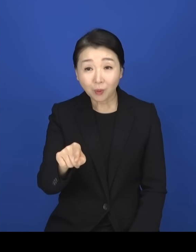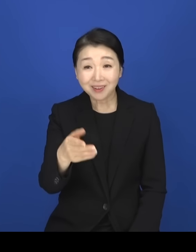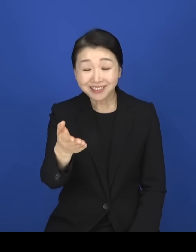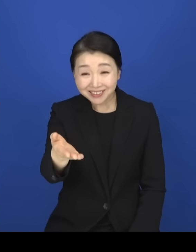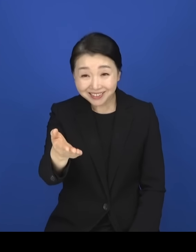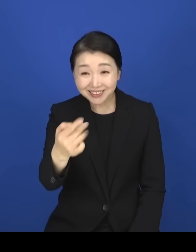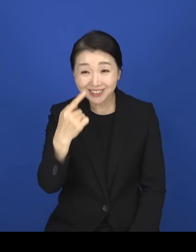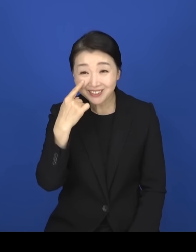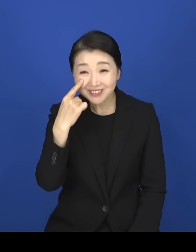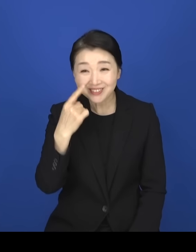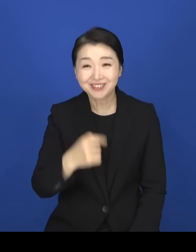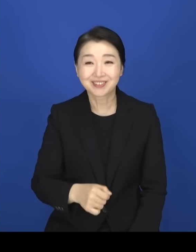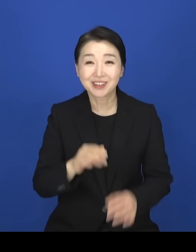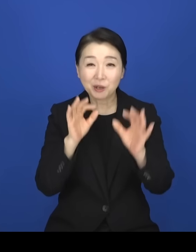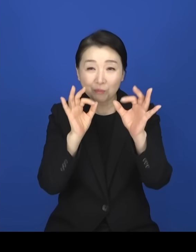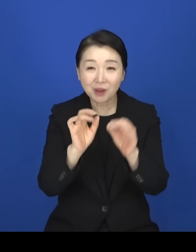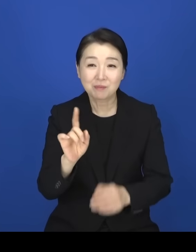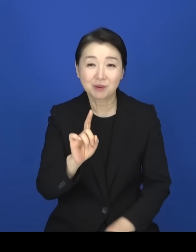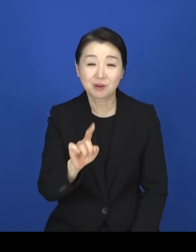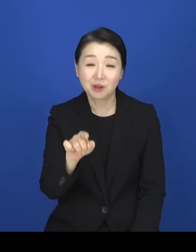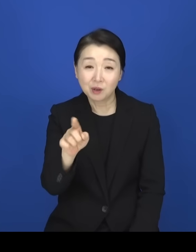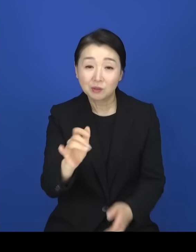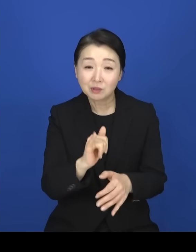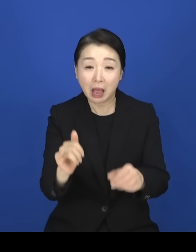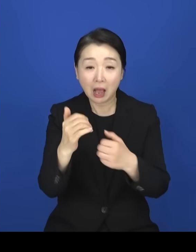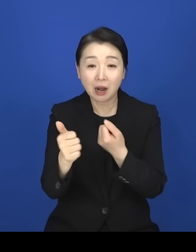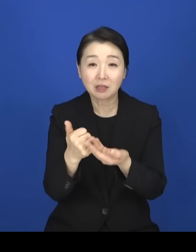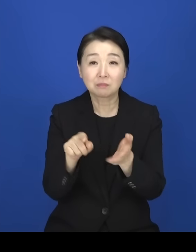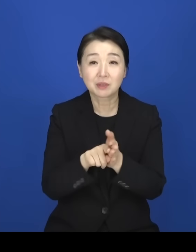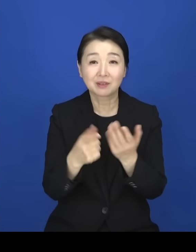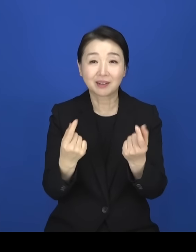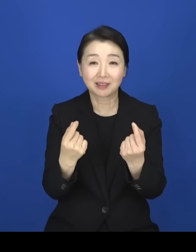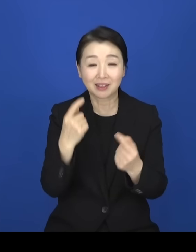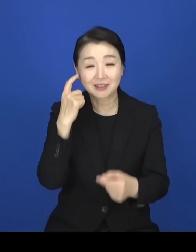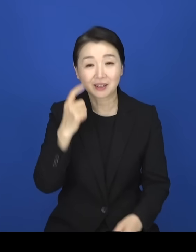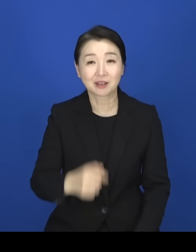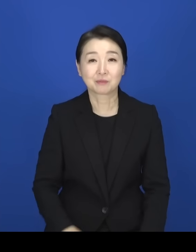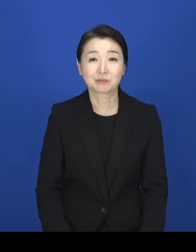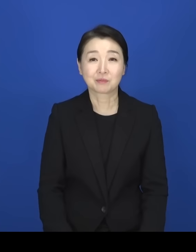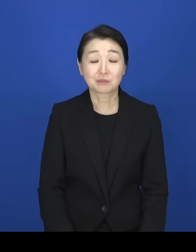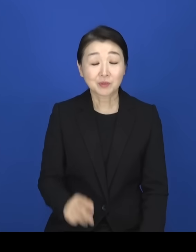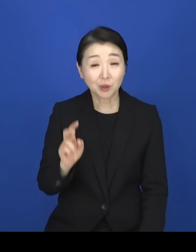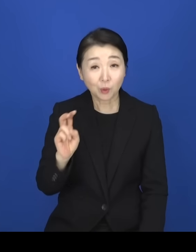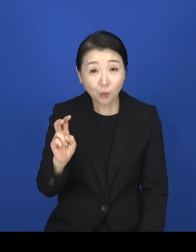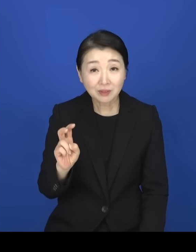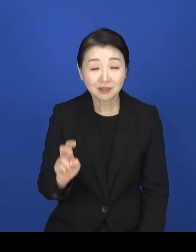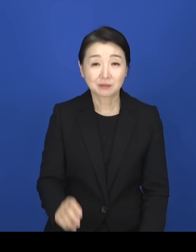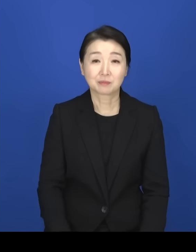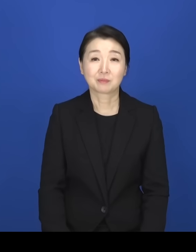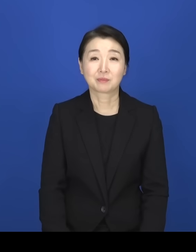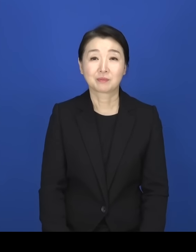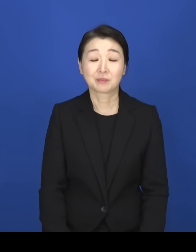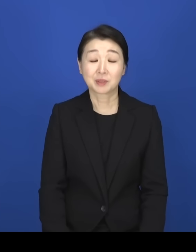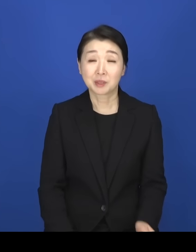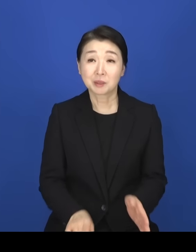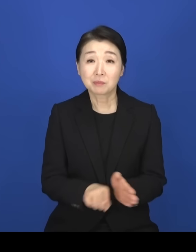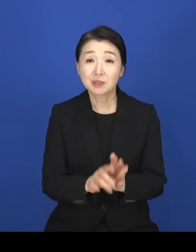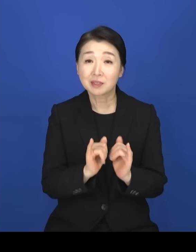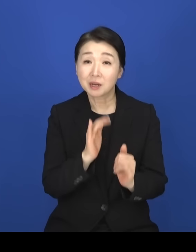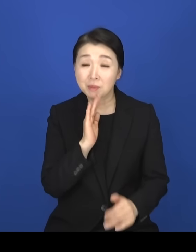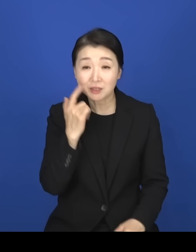특히 이런 눈을 제가 보면은 저 사람 하나님 믿을 것 같은데 그래서 혹시 신뢰가 안 된다면 크리스찬이냐 뭐 이런